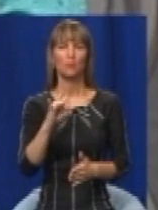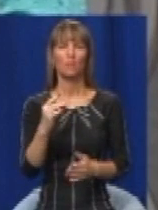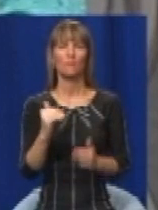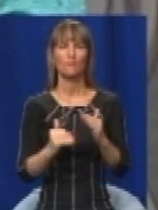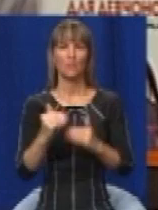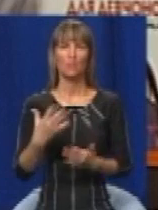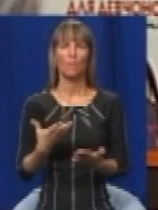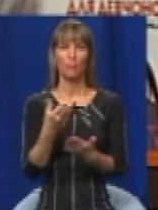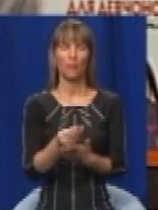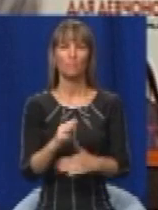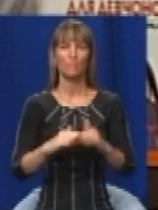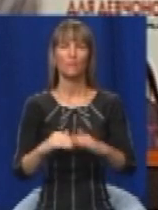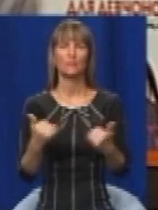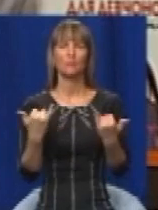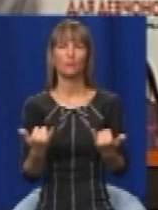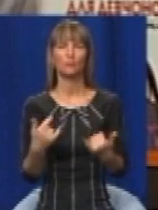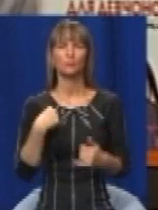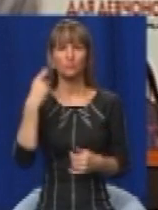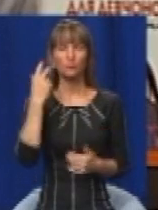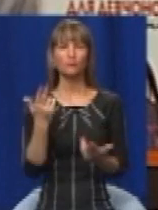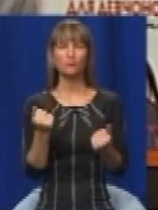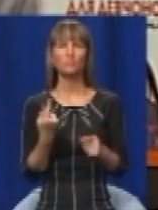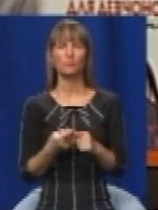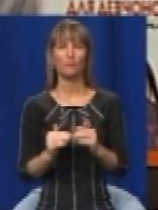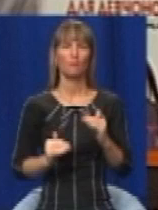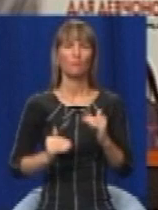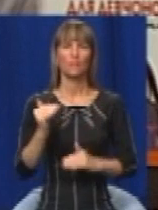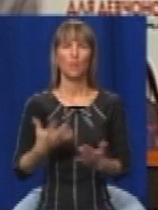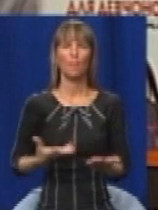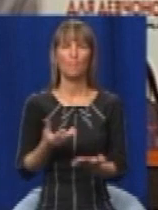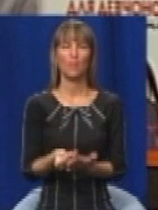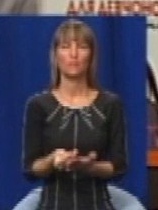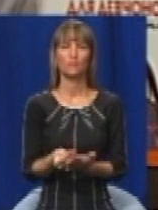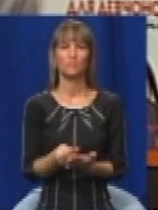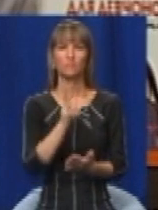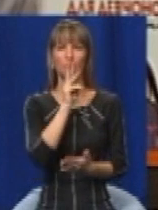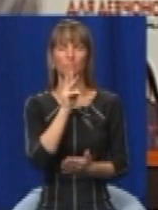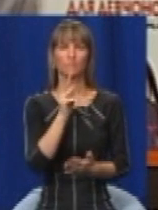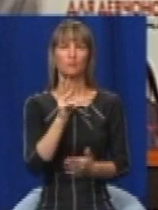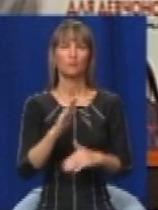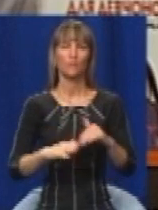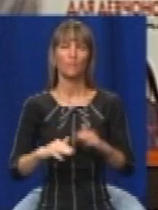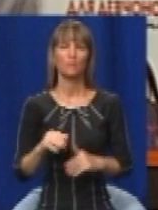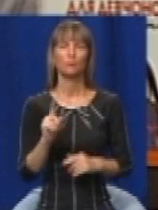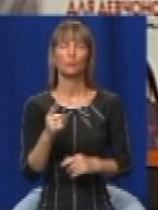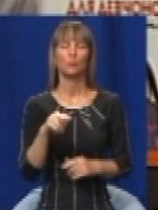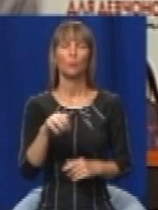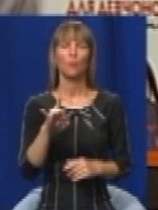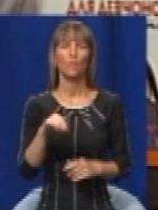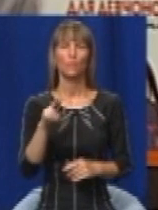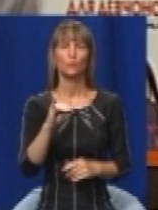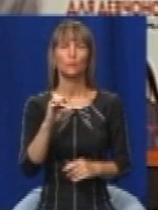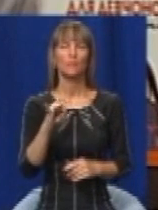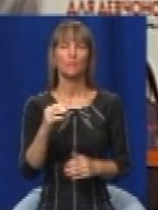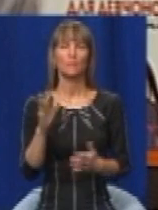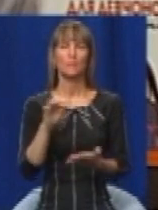високооплачена професія сьогодні? Да, это высокооплаченная профессия, потому что продюсеры фильмов занимаются